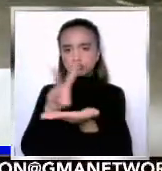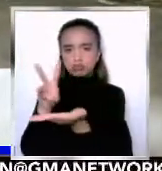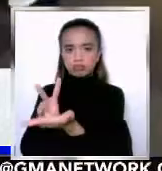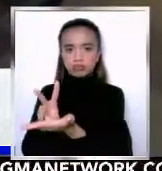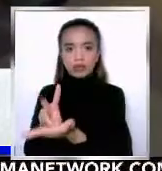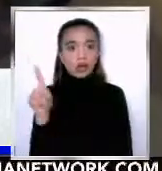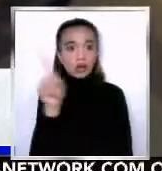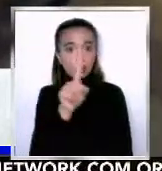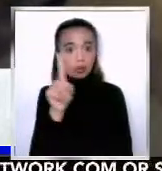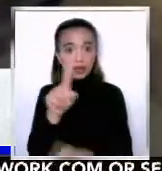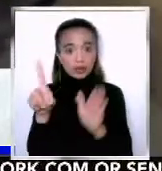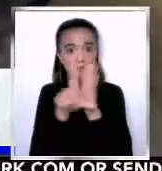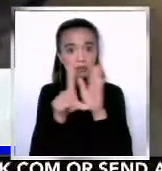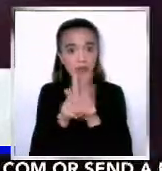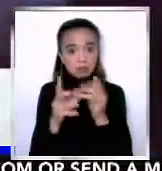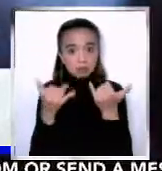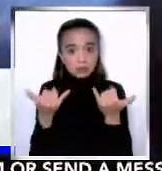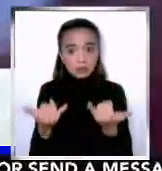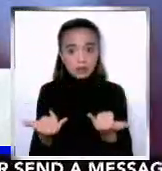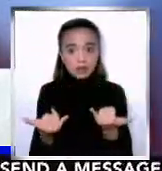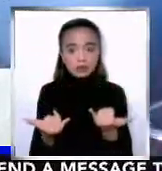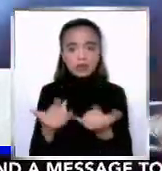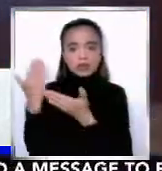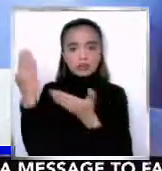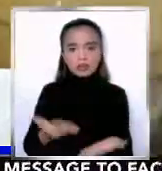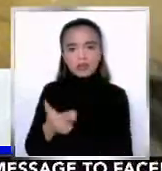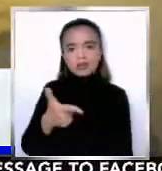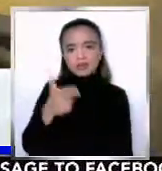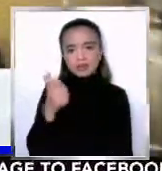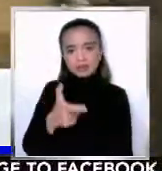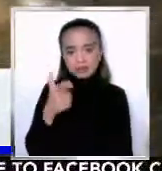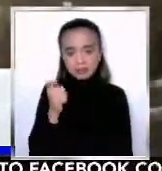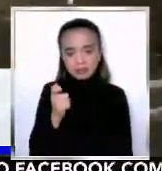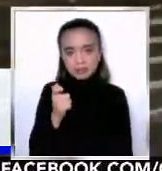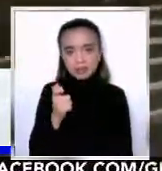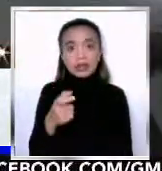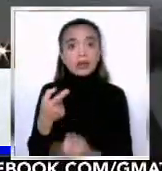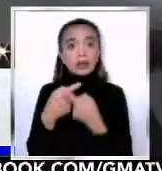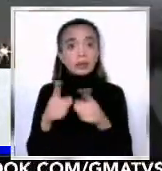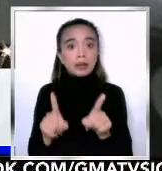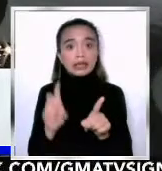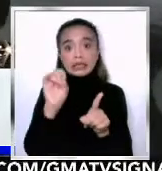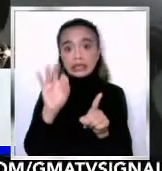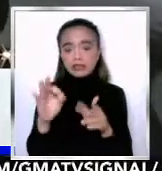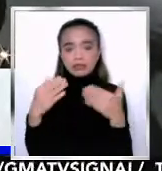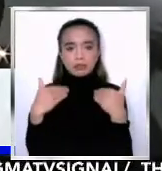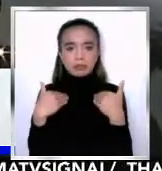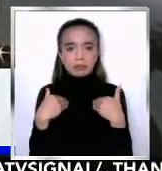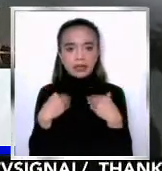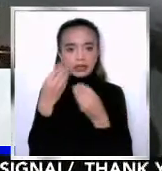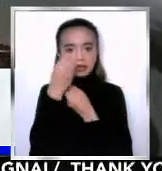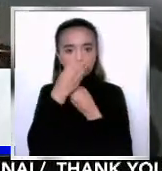panahong ito, ang pagdadala ng baril, maliban na lang kung may exemption mula sa COMELEC.